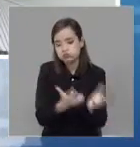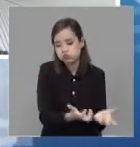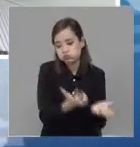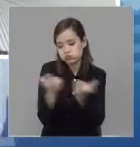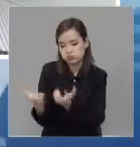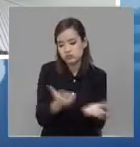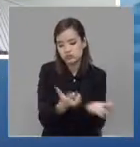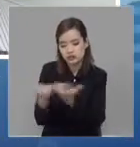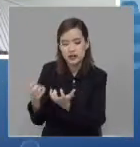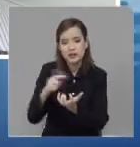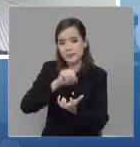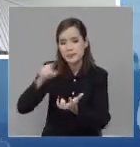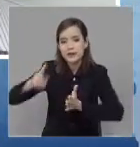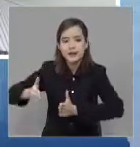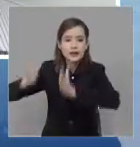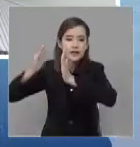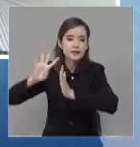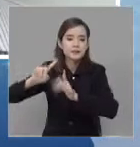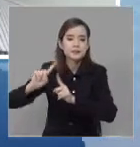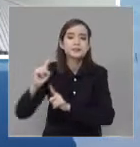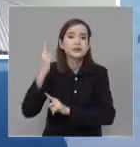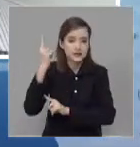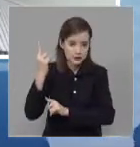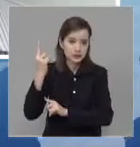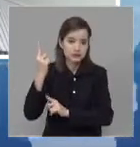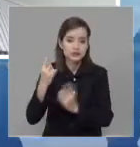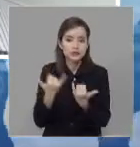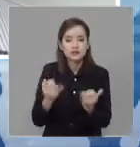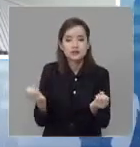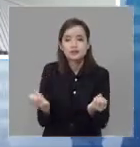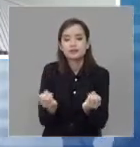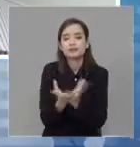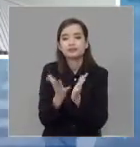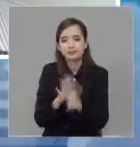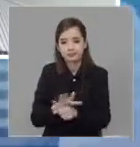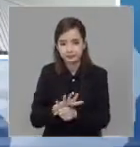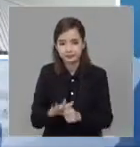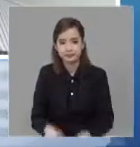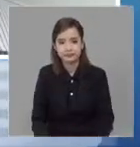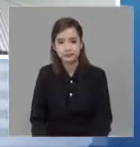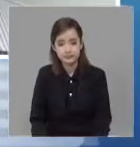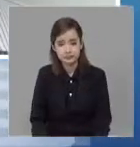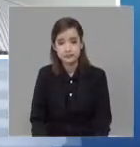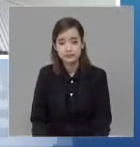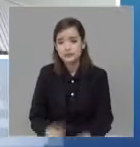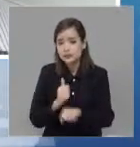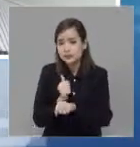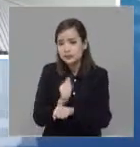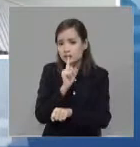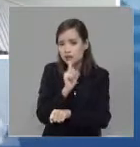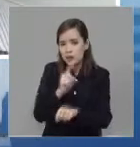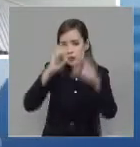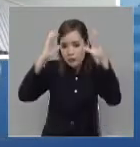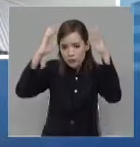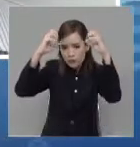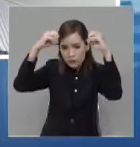ตัวอาคารใหม่ครับซึ่งในน้ำท่วมครั้งนี้ก็เลยไม่ได้รับผลกระทบครับผม ค่ะท่านผู้อำนวยการคะอย่างนี้สถานการณ์น้ำและไฟฟ้าที่โรงพย